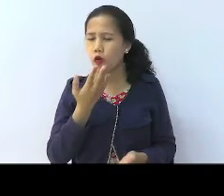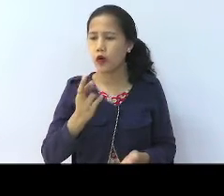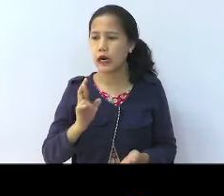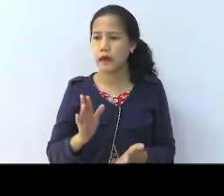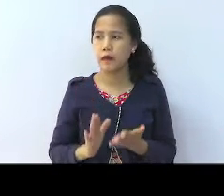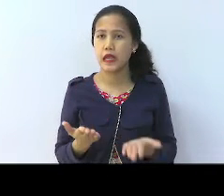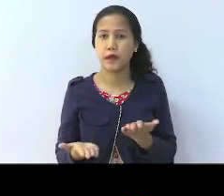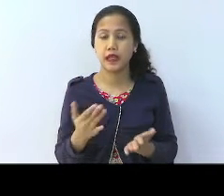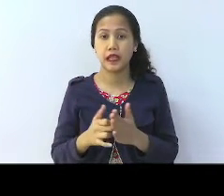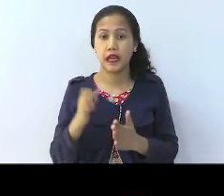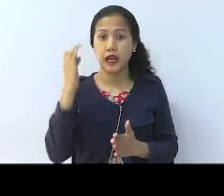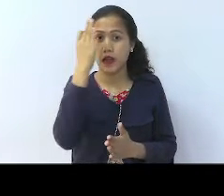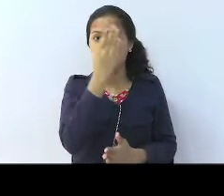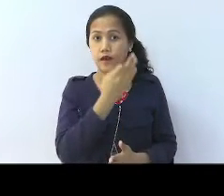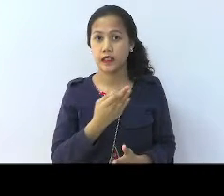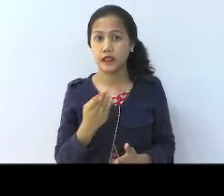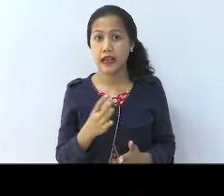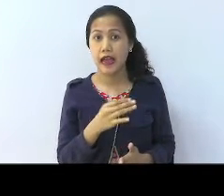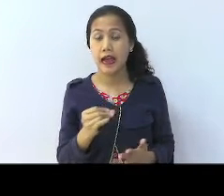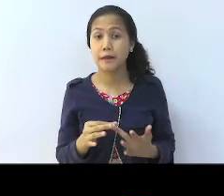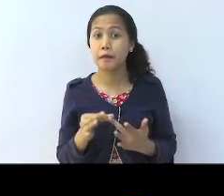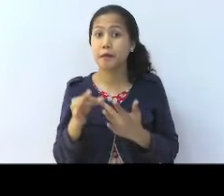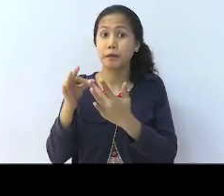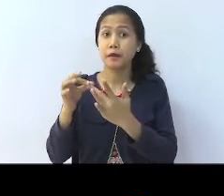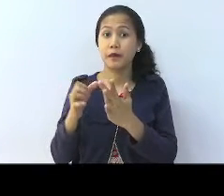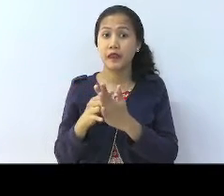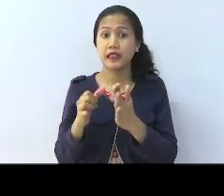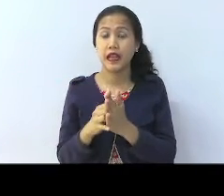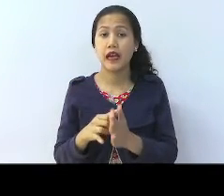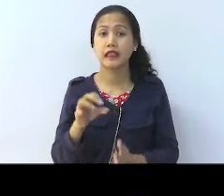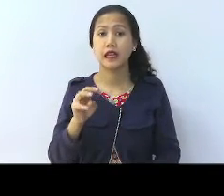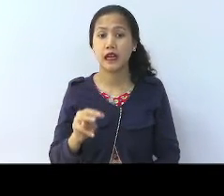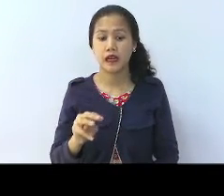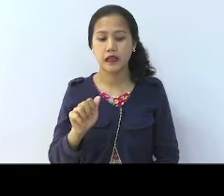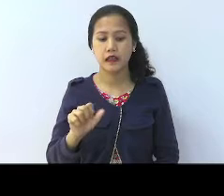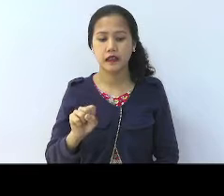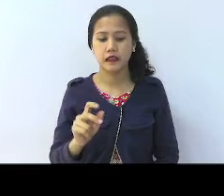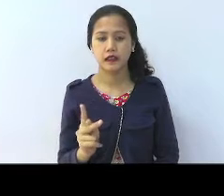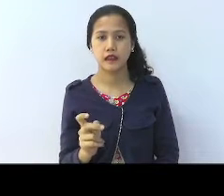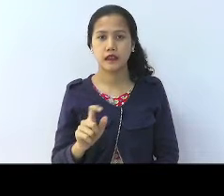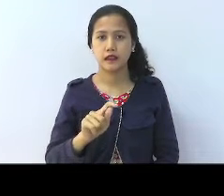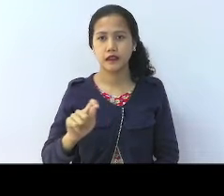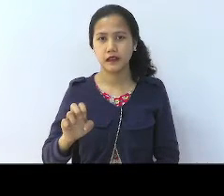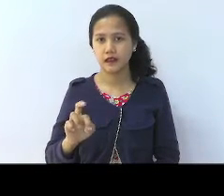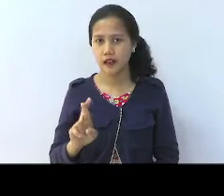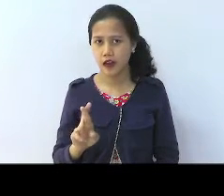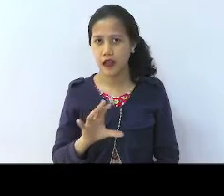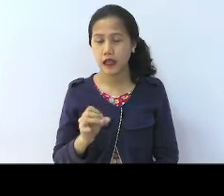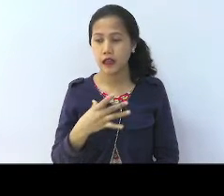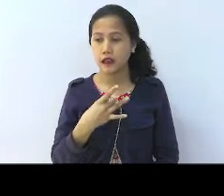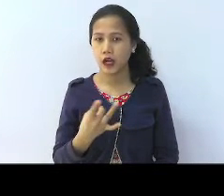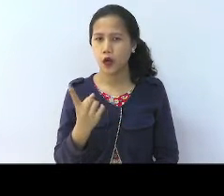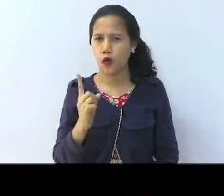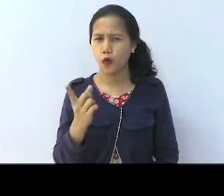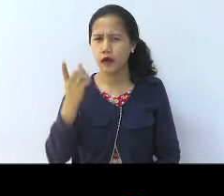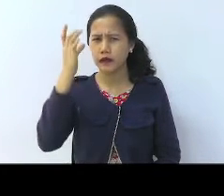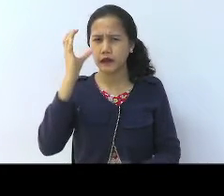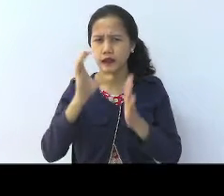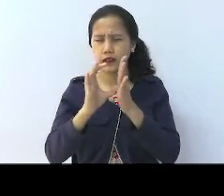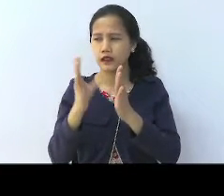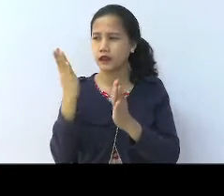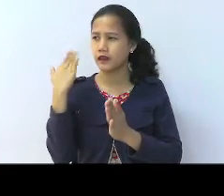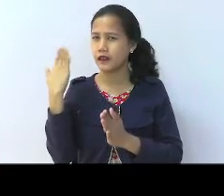Yung structures sa palibot ng joint. Pwede kang nagkaroon ng muscle spasm o paninigas ng muscle sa pagnguya. Yung mga muscles